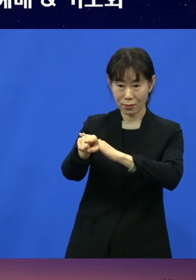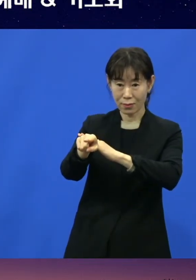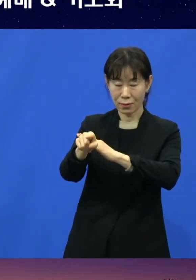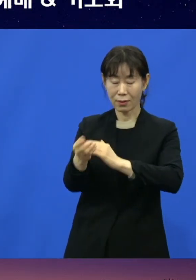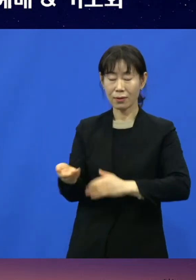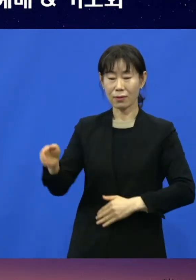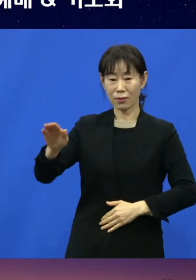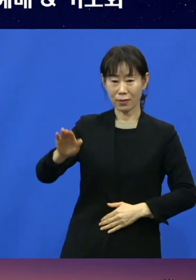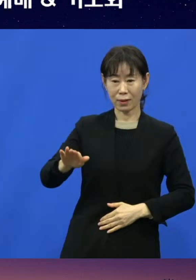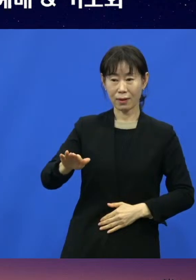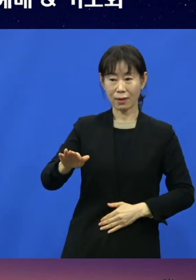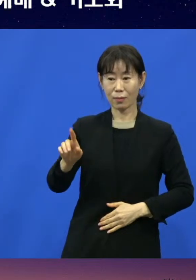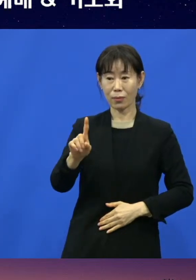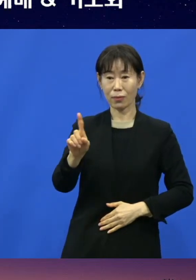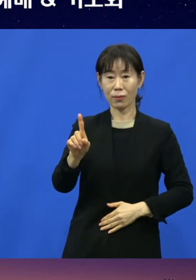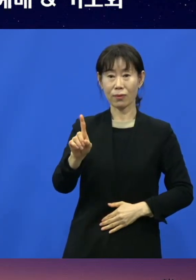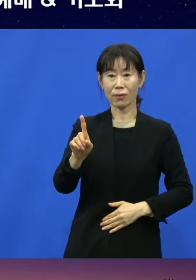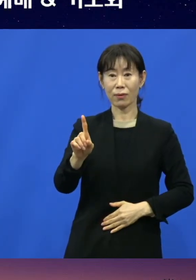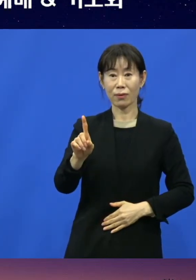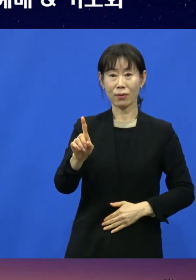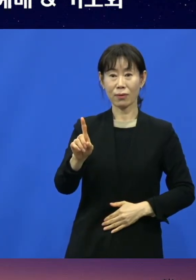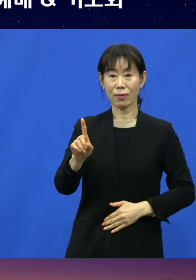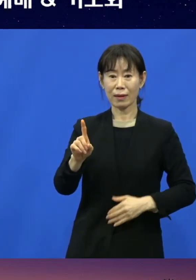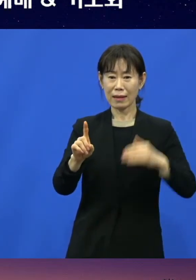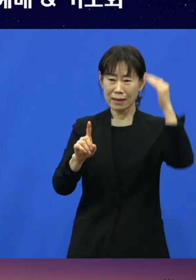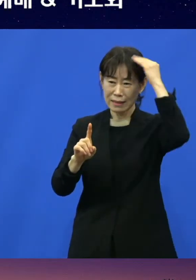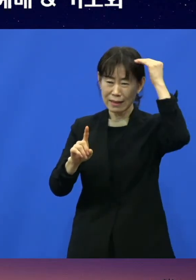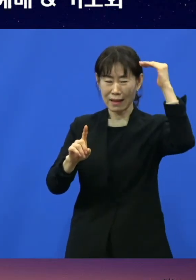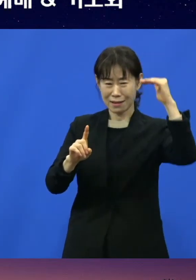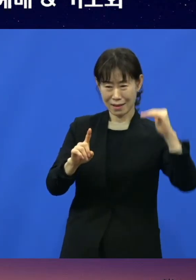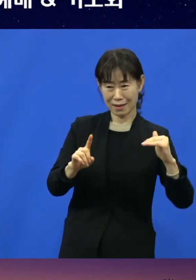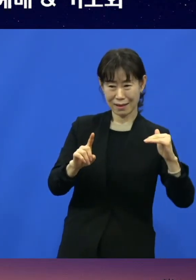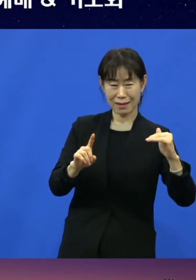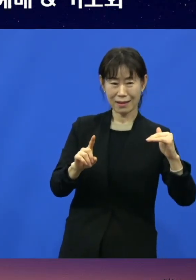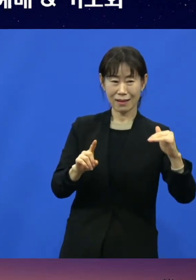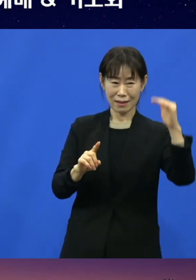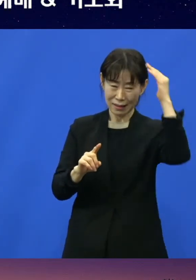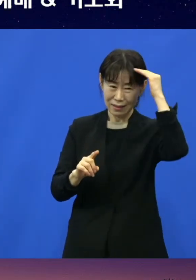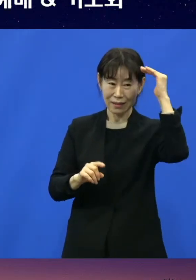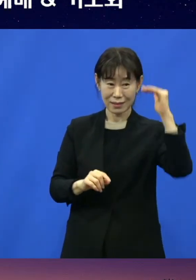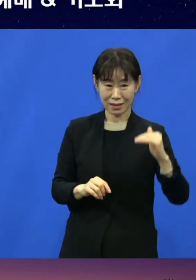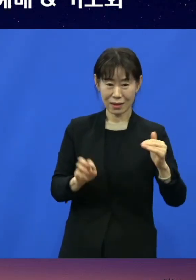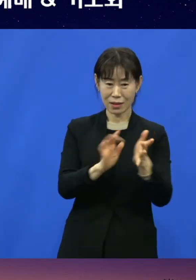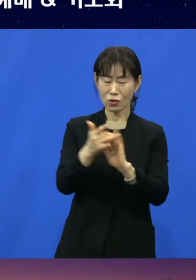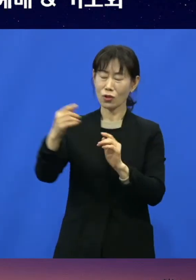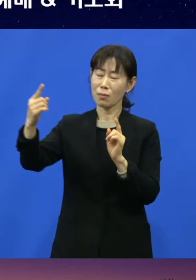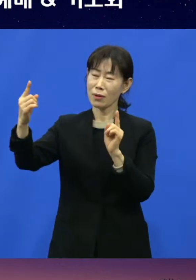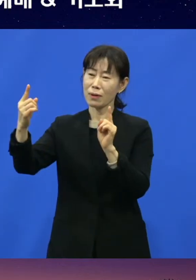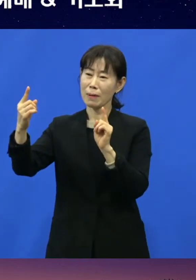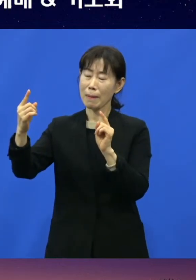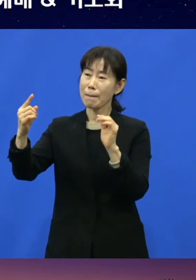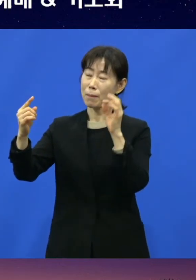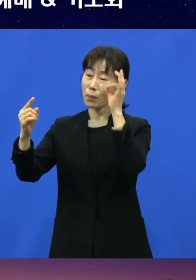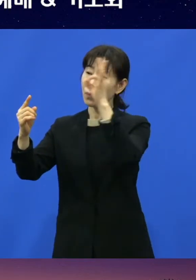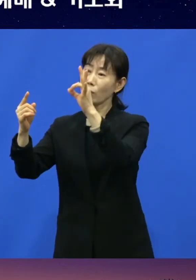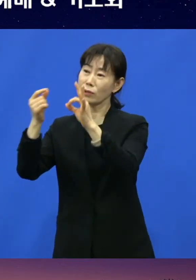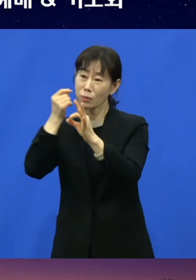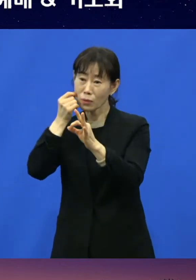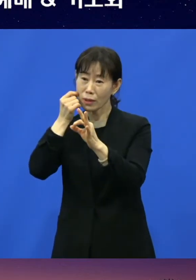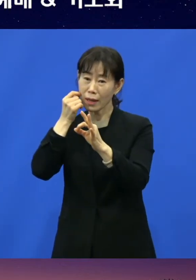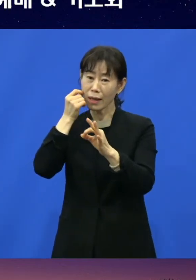근데 놀라운 것은 키가 작아서 예수님을 볼 수 없어서 돌 감람나무